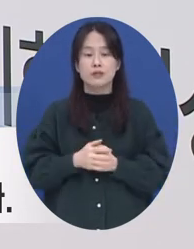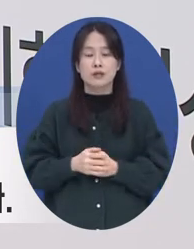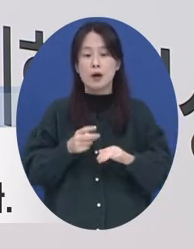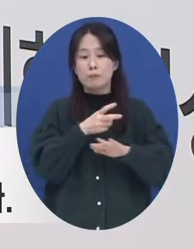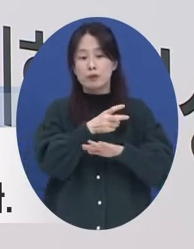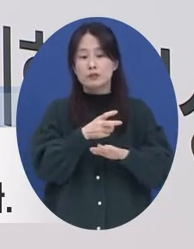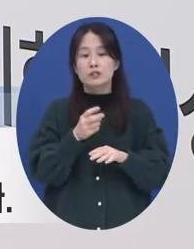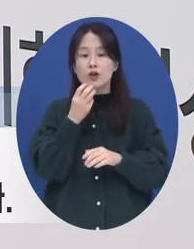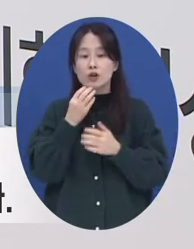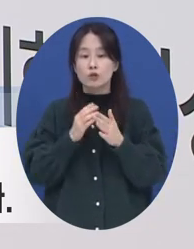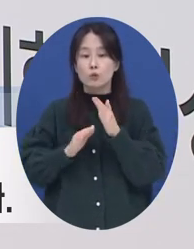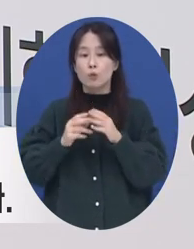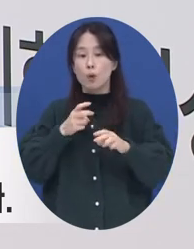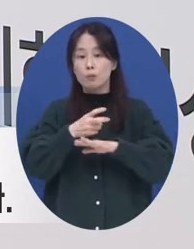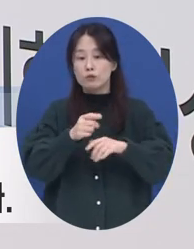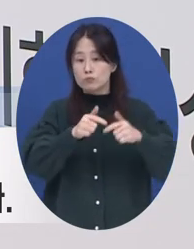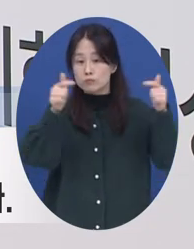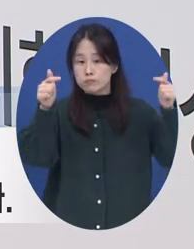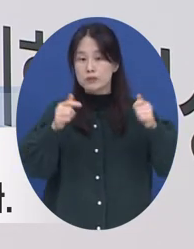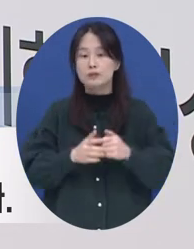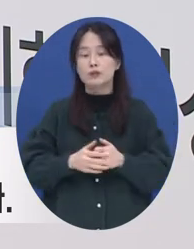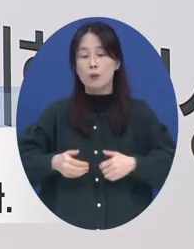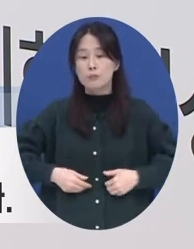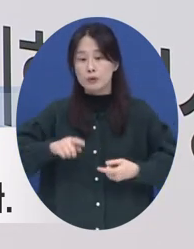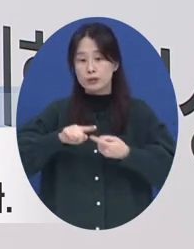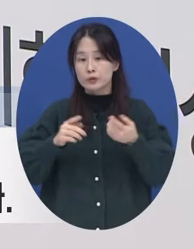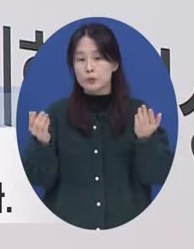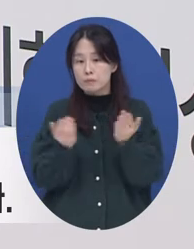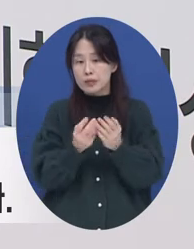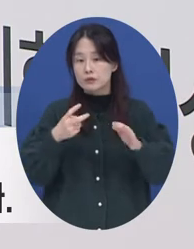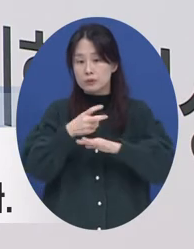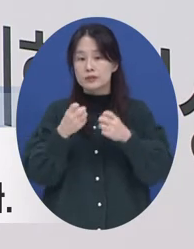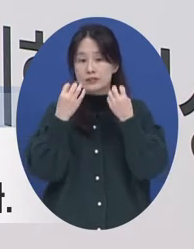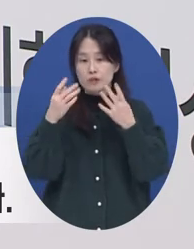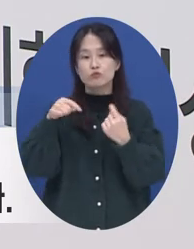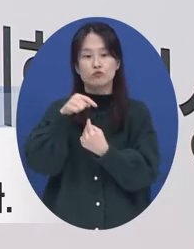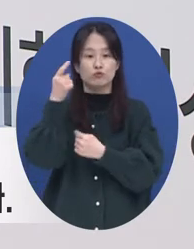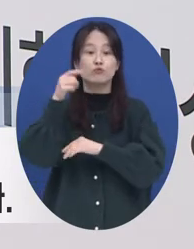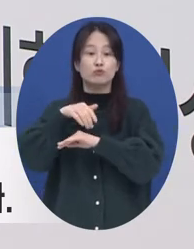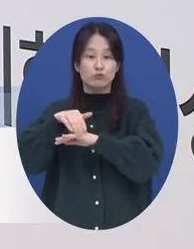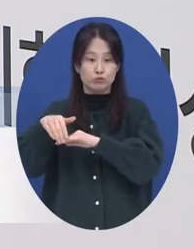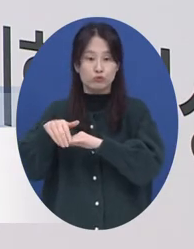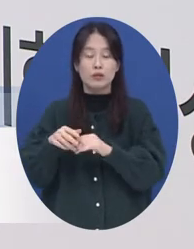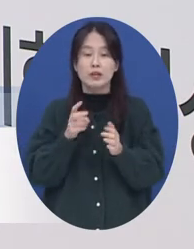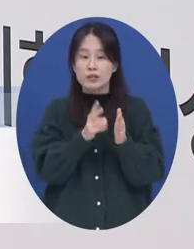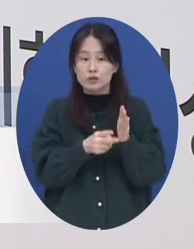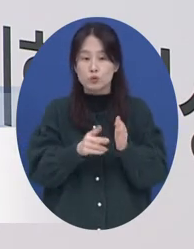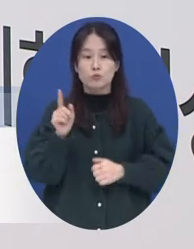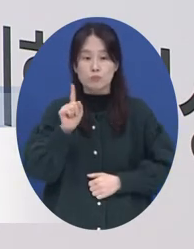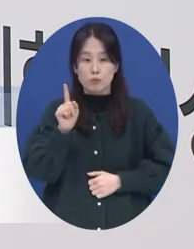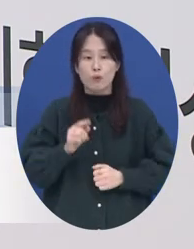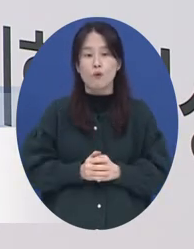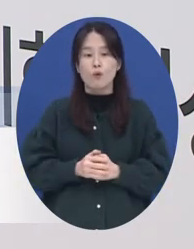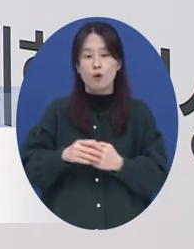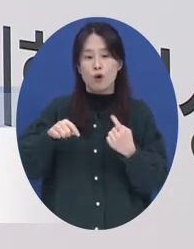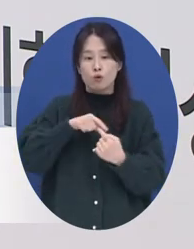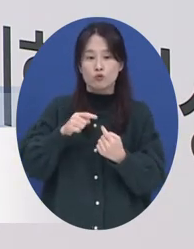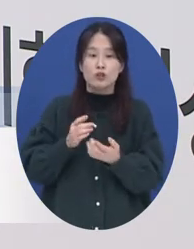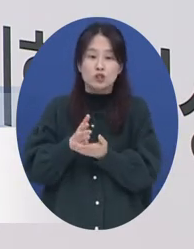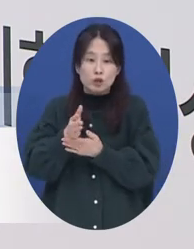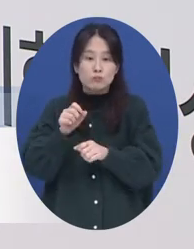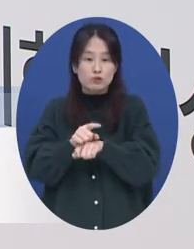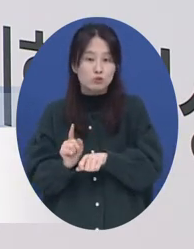퍼스는 경계도 00 벗어 를 확대하고 수요 맞춘 버 스 를 새로 운영하겠습니다 철 또는 돈에 운행에